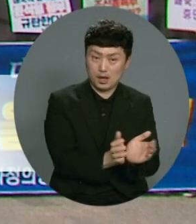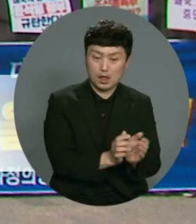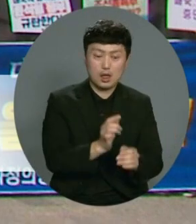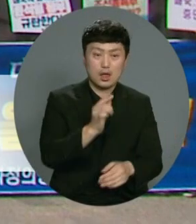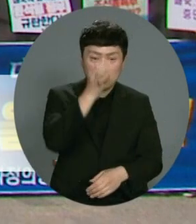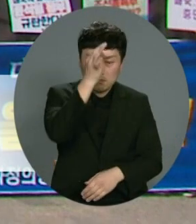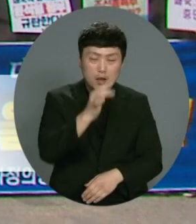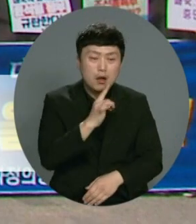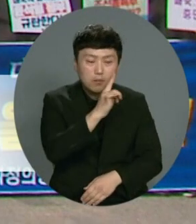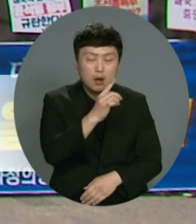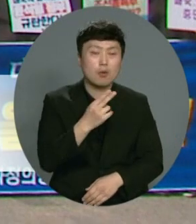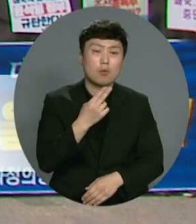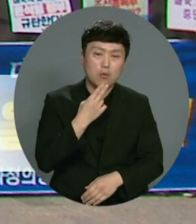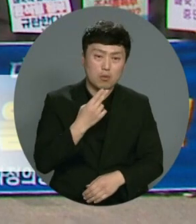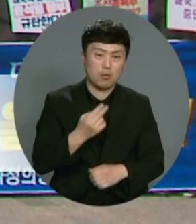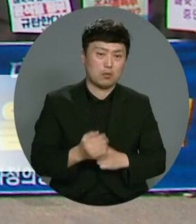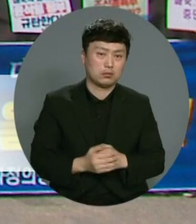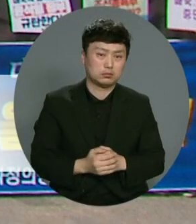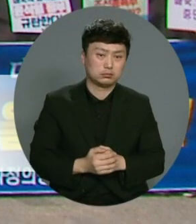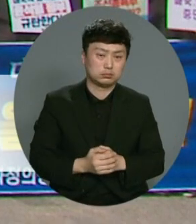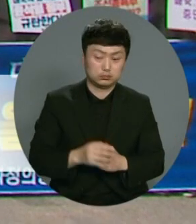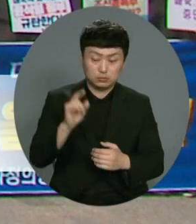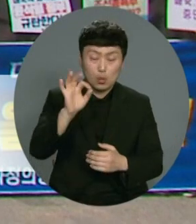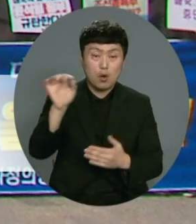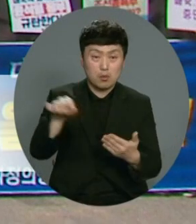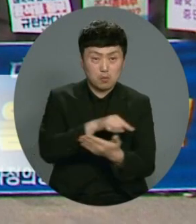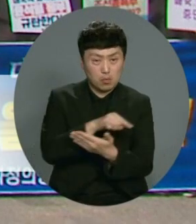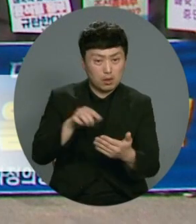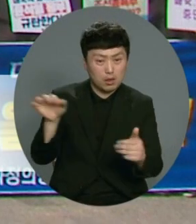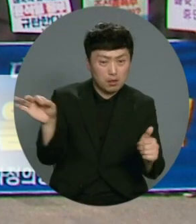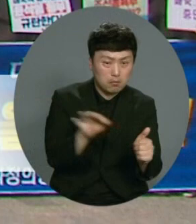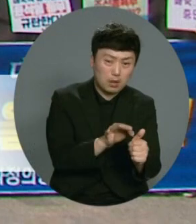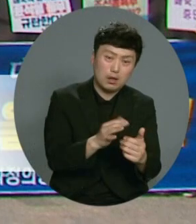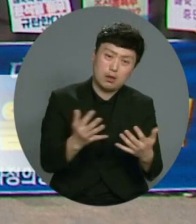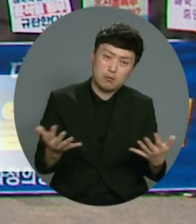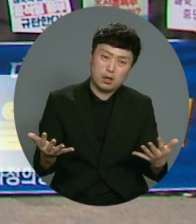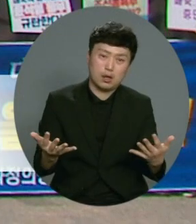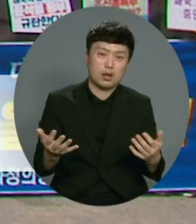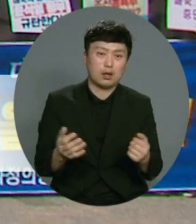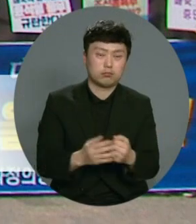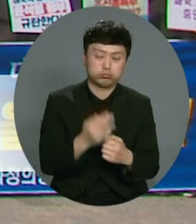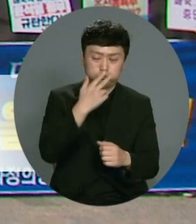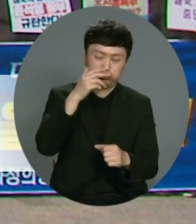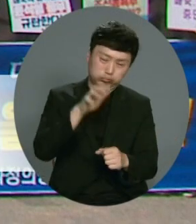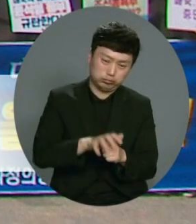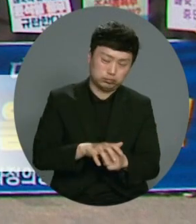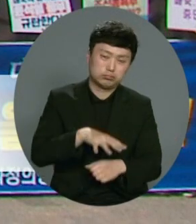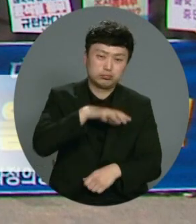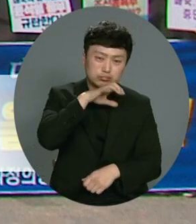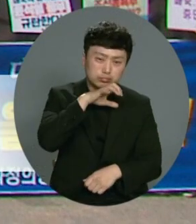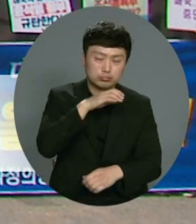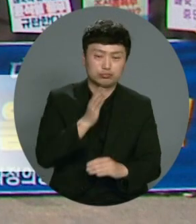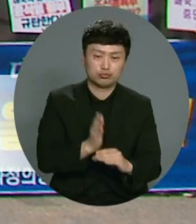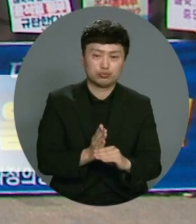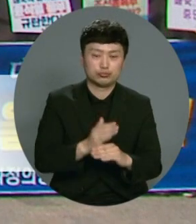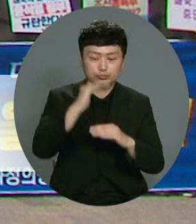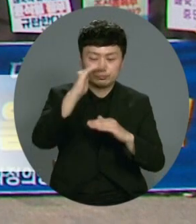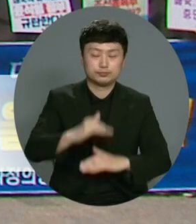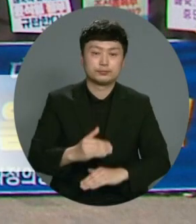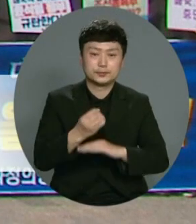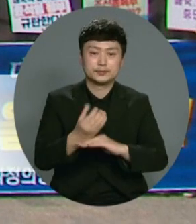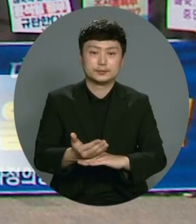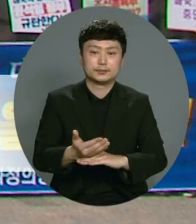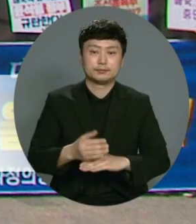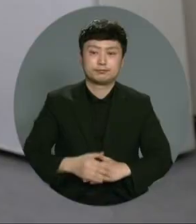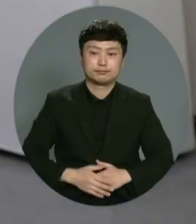사과도 받지 못했을 뿐더러 금전적인 배상도 어려워진 것 아니냐며 억울함을 호소하고 있습니다. 조재한 기자 보도합니다.